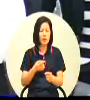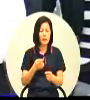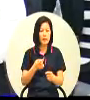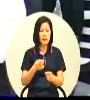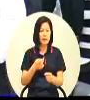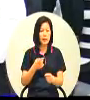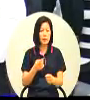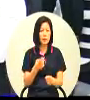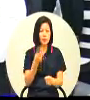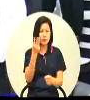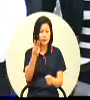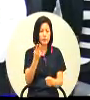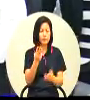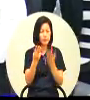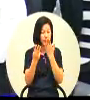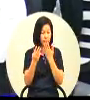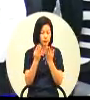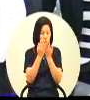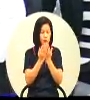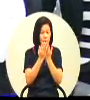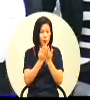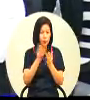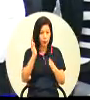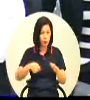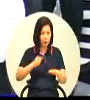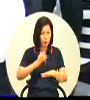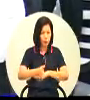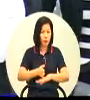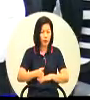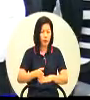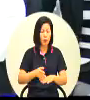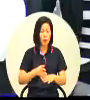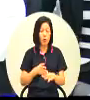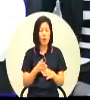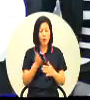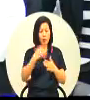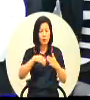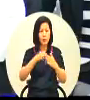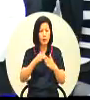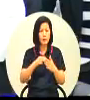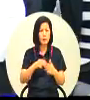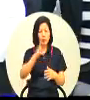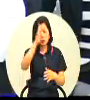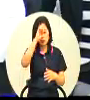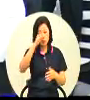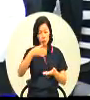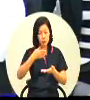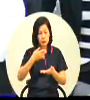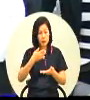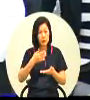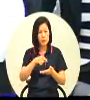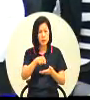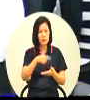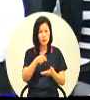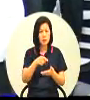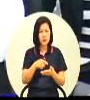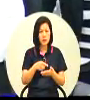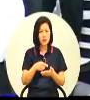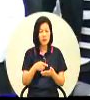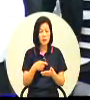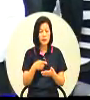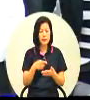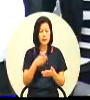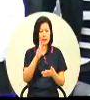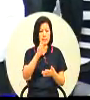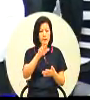读通过，要求我们学校的营养午餐绝对不可以含机改的食材。为